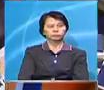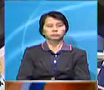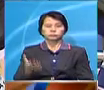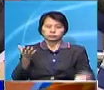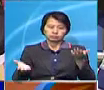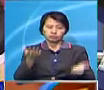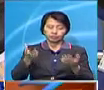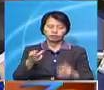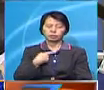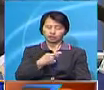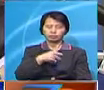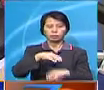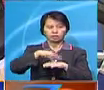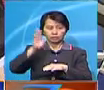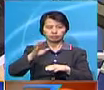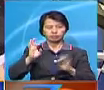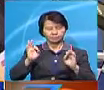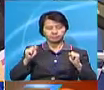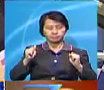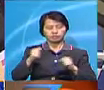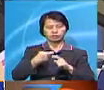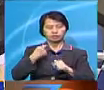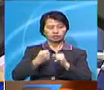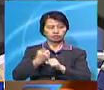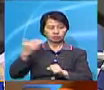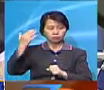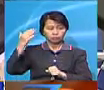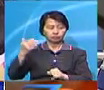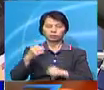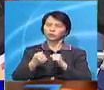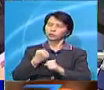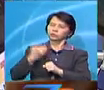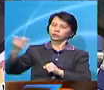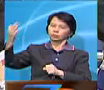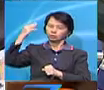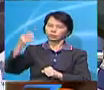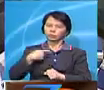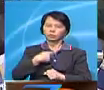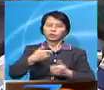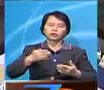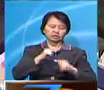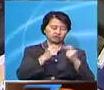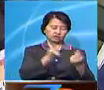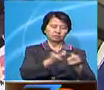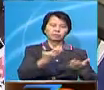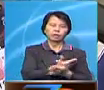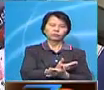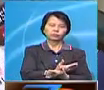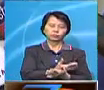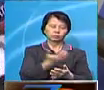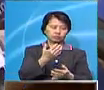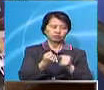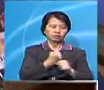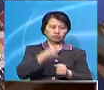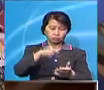kami lebih steady daripada tahun lepas. Mungkin tahun lepas kami macam okay, baru tim baru nak klik.